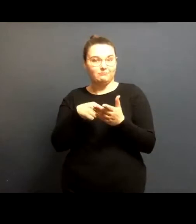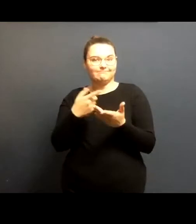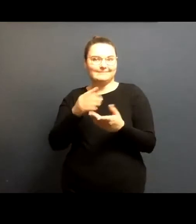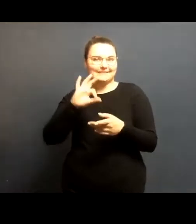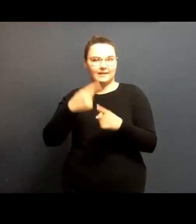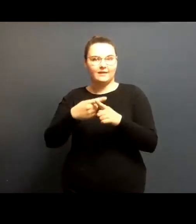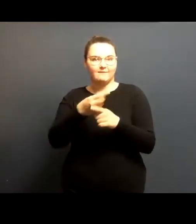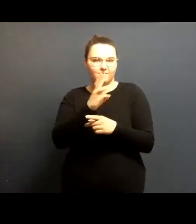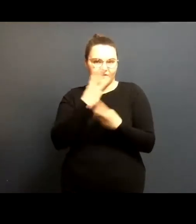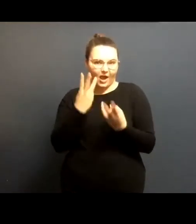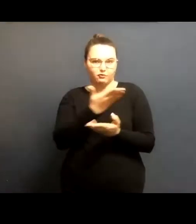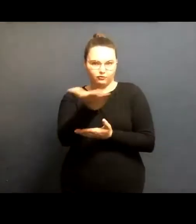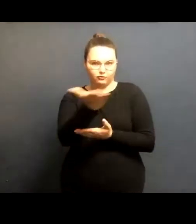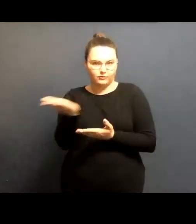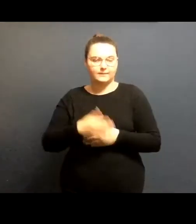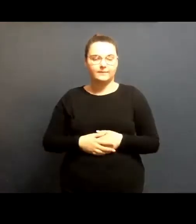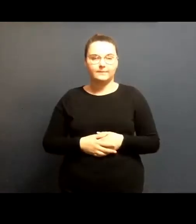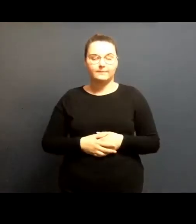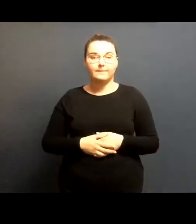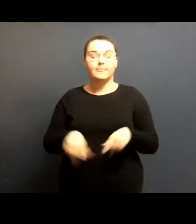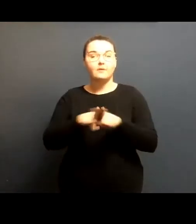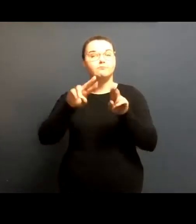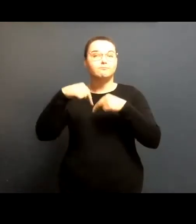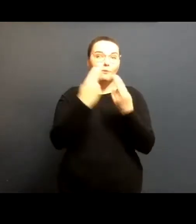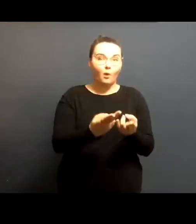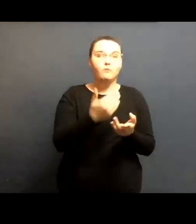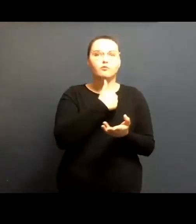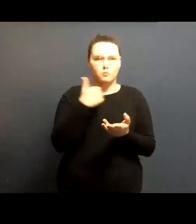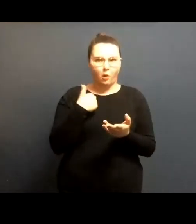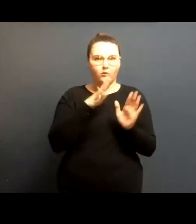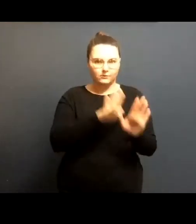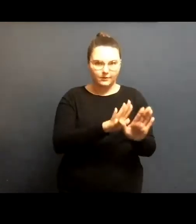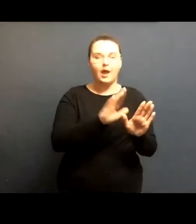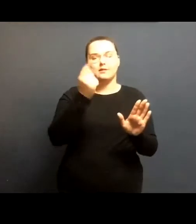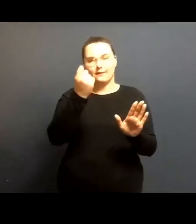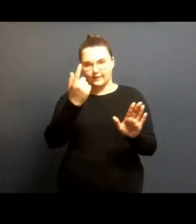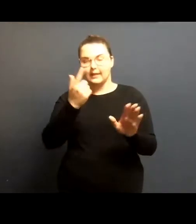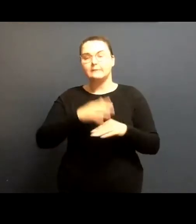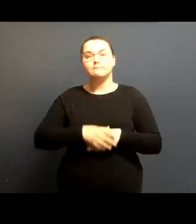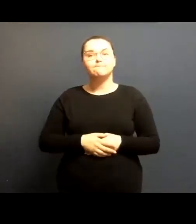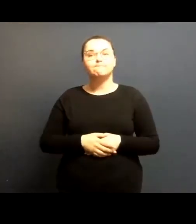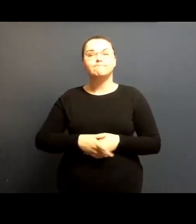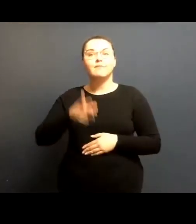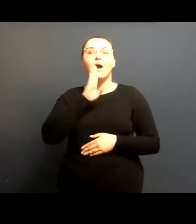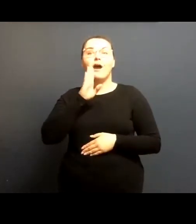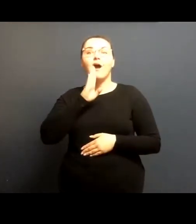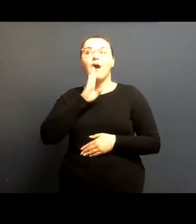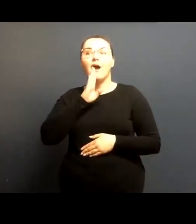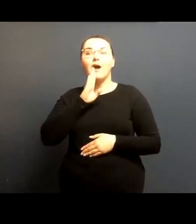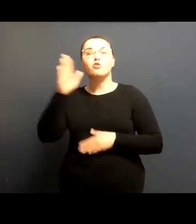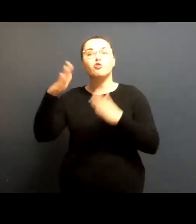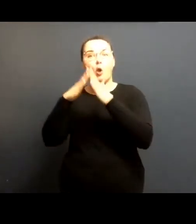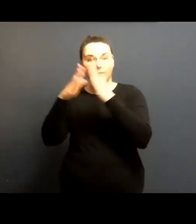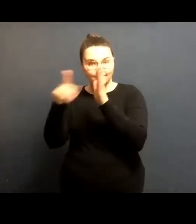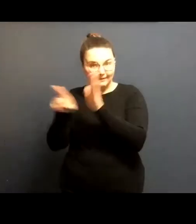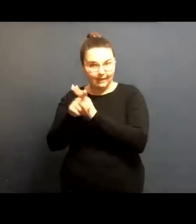element badań, do których wrócimy w polskich za chwilę wnioskach, to są podopieczni amerykańskich domów dla seniorów,